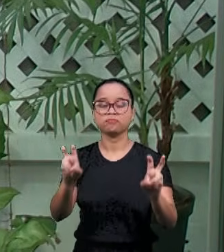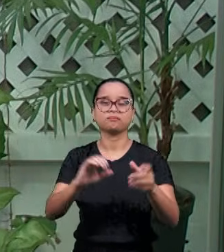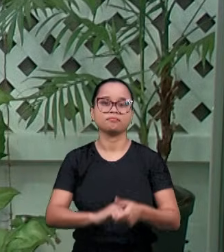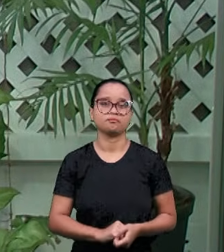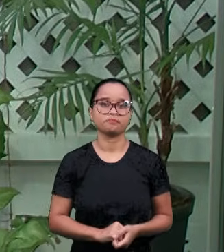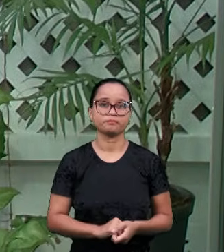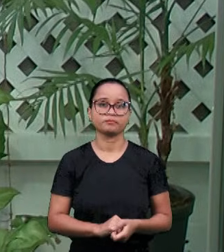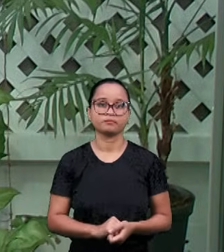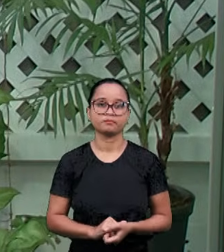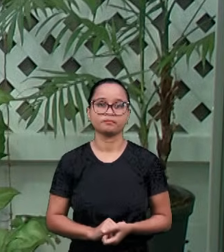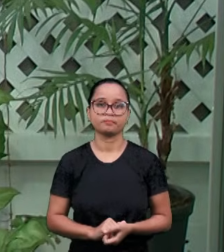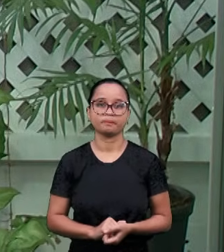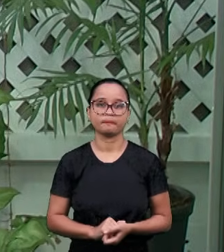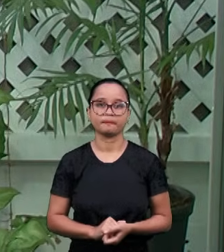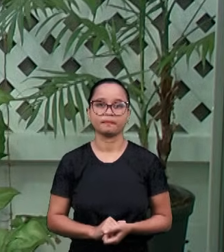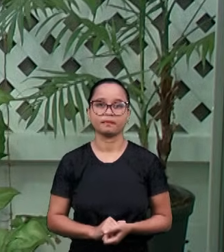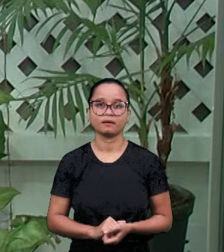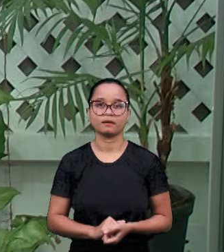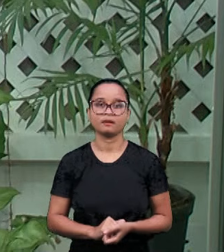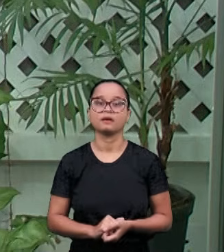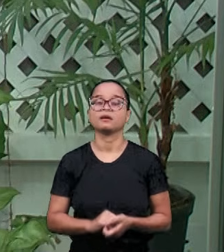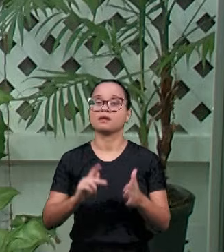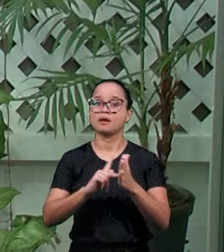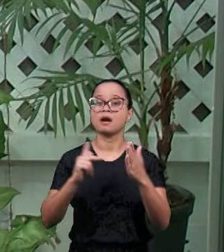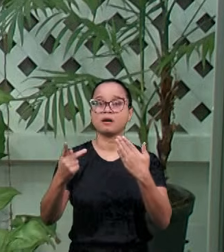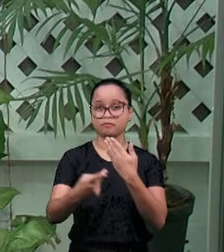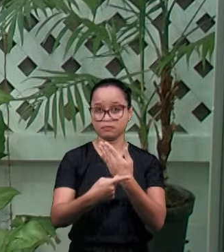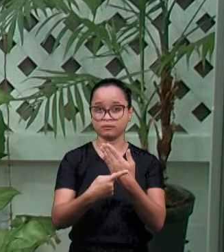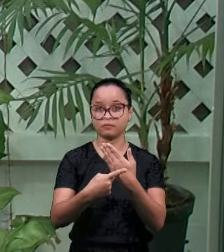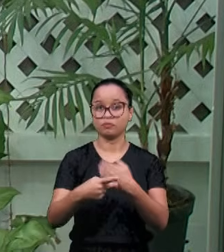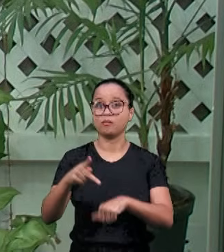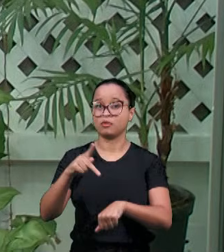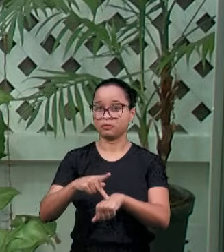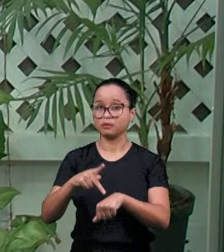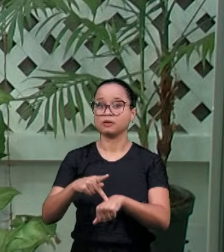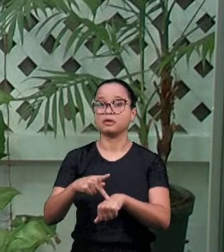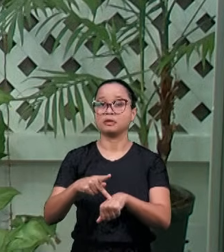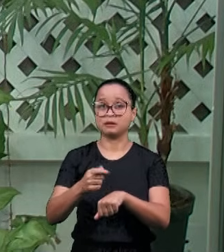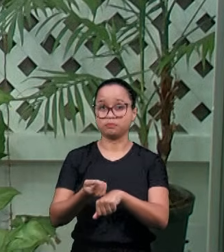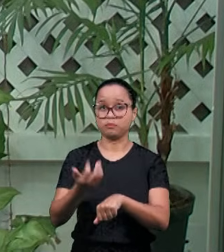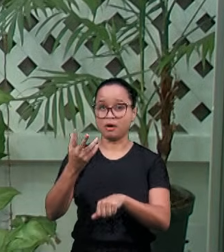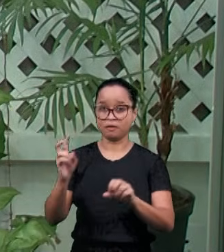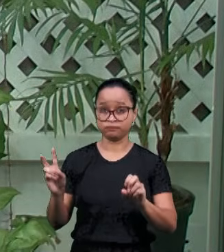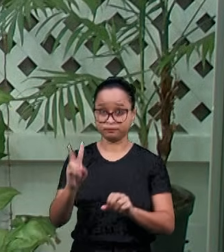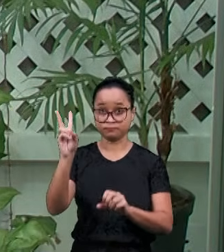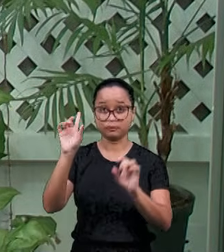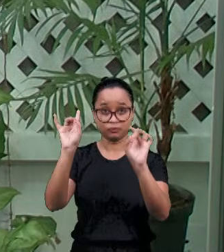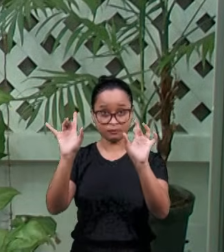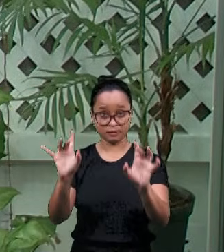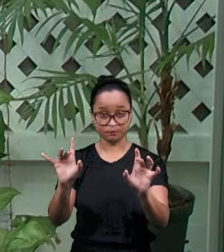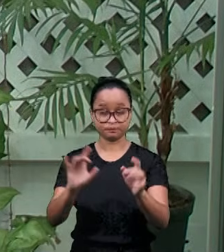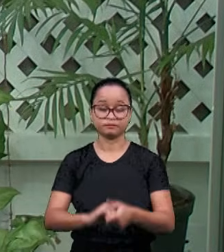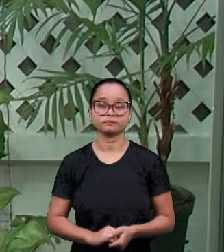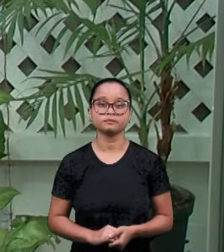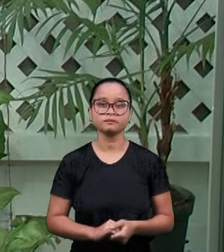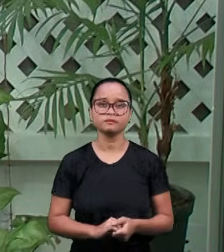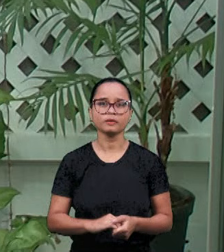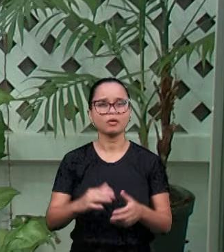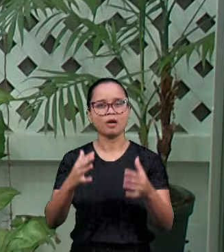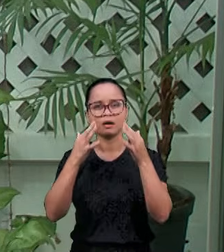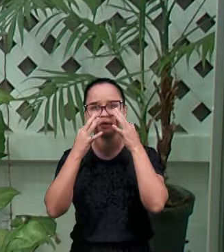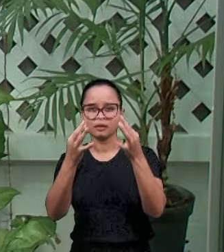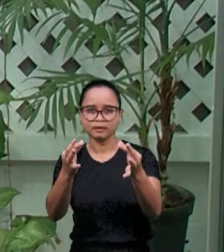à la parabole de la perle. Il y a un détail intéressant que j'observe, c'est